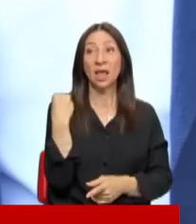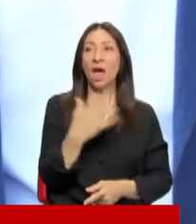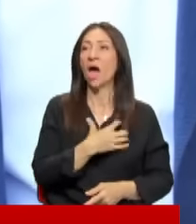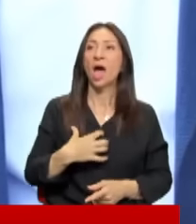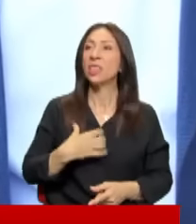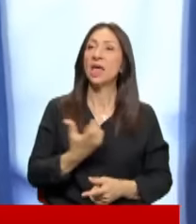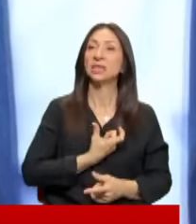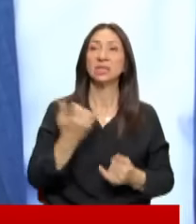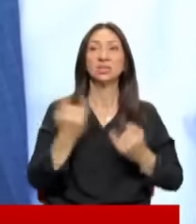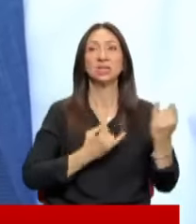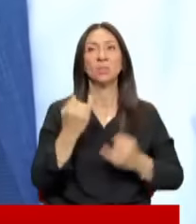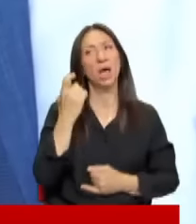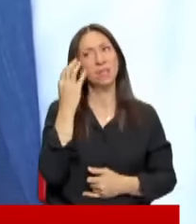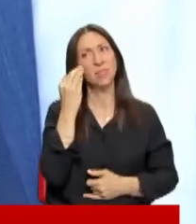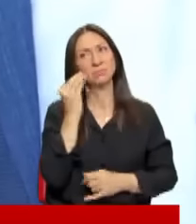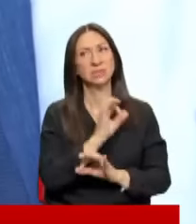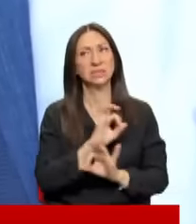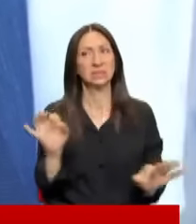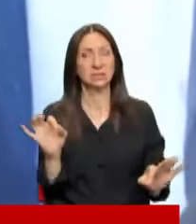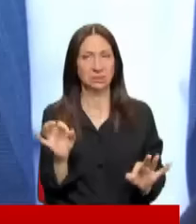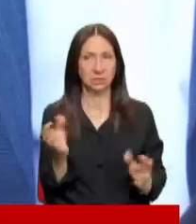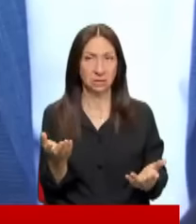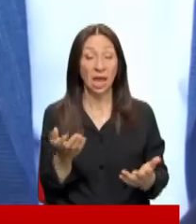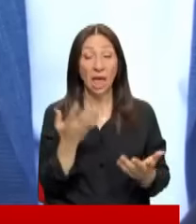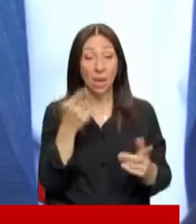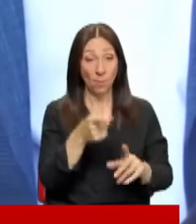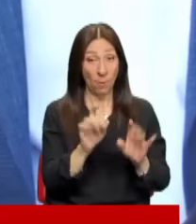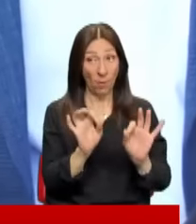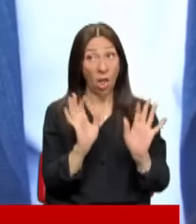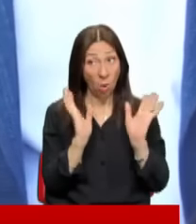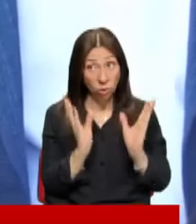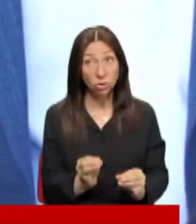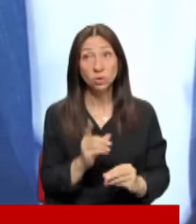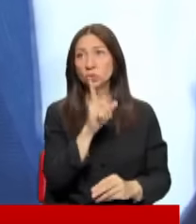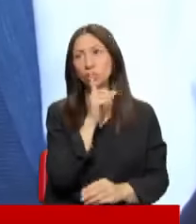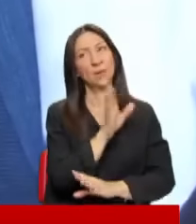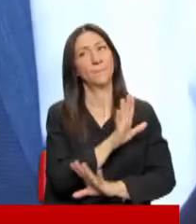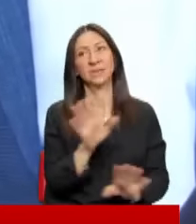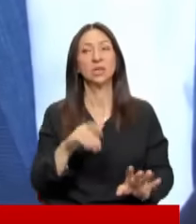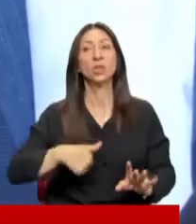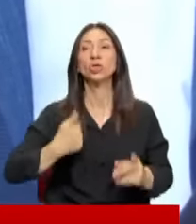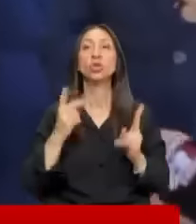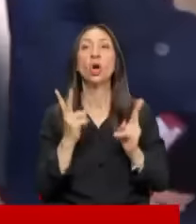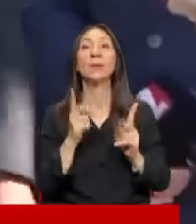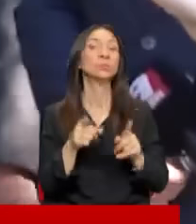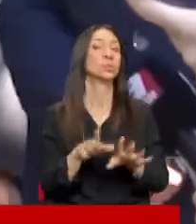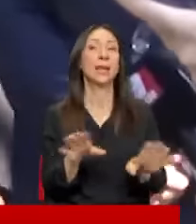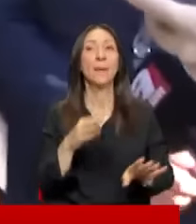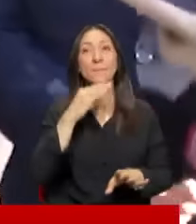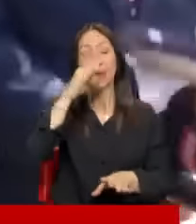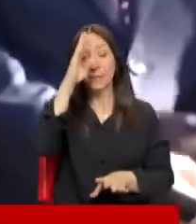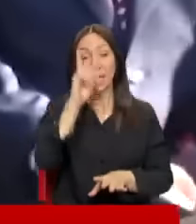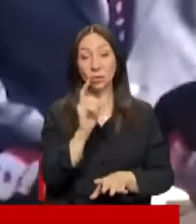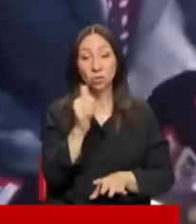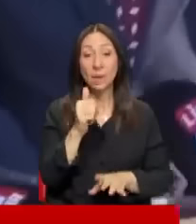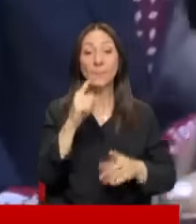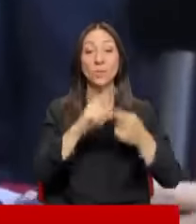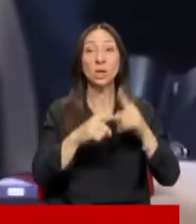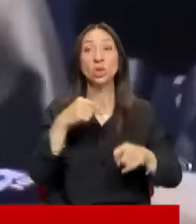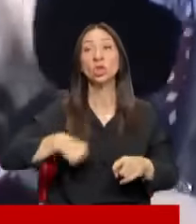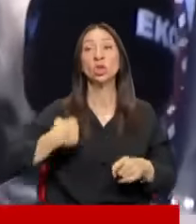anayasa tartışmaları manasız geliyor vatandaşa da. Eğer böyle olursa susamayız. Normalleşme bu değil. Bayramın ilk gününde